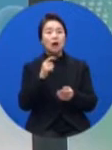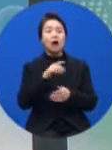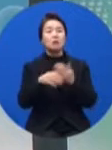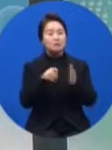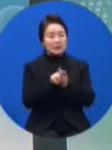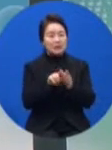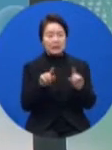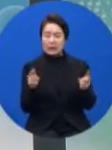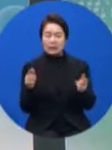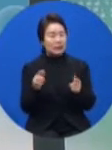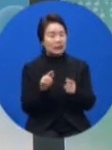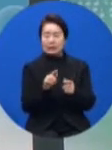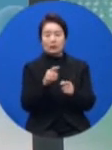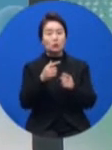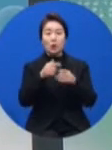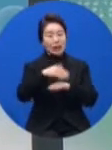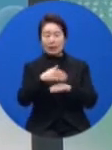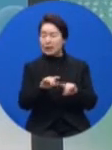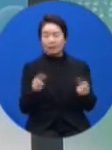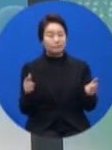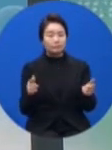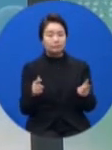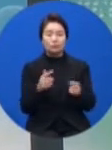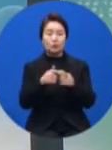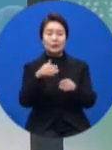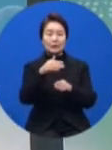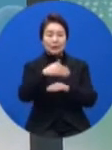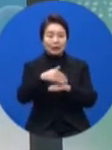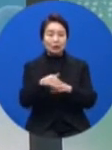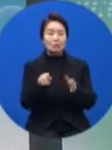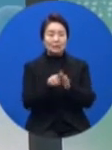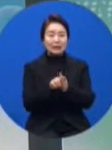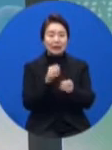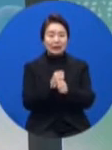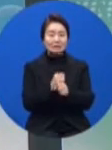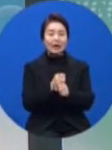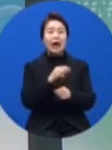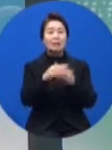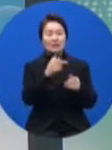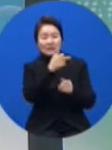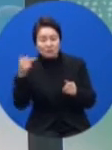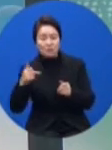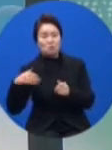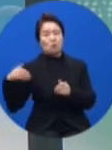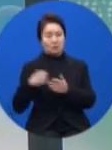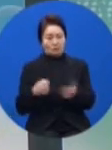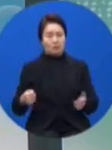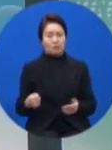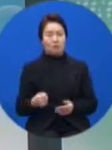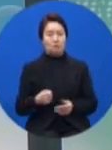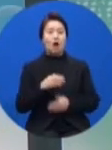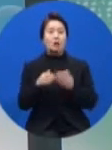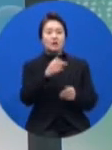믿어서? 아니에요. 교회 안 다녀서? 아닙니다. 교회를 다니고 믿는다 하지만 하나님의 크심을 모르기 때문에 그런 겁니다. 우리